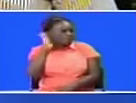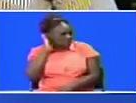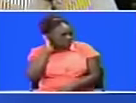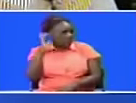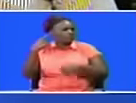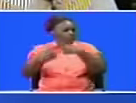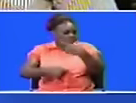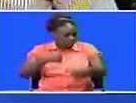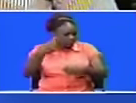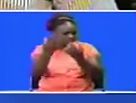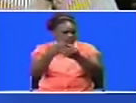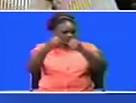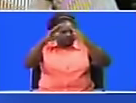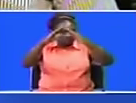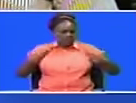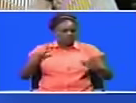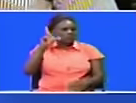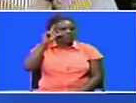una katika ikulukunyiree